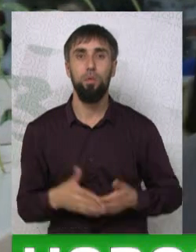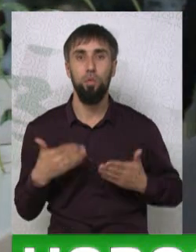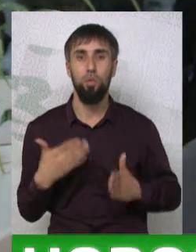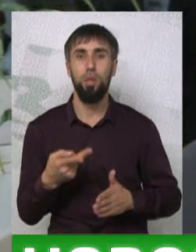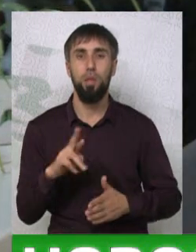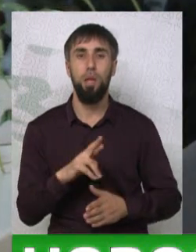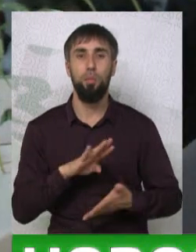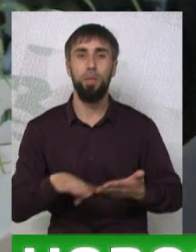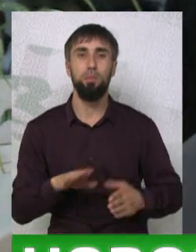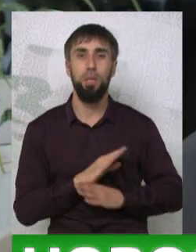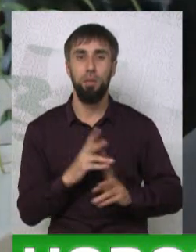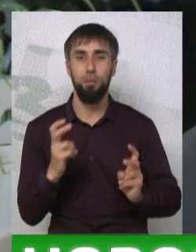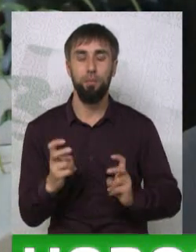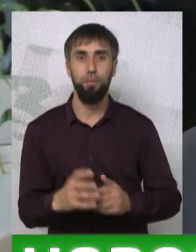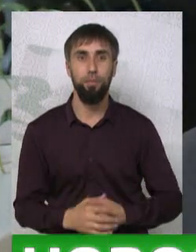бессмертия»